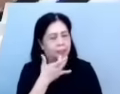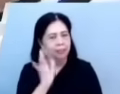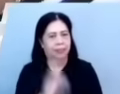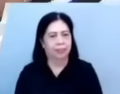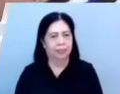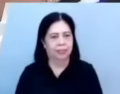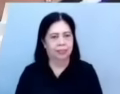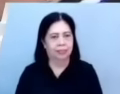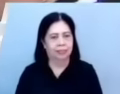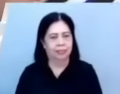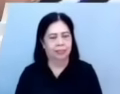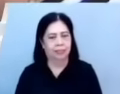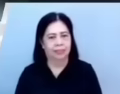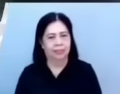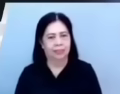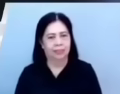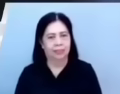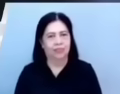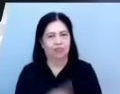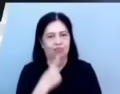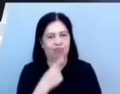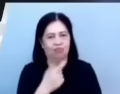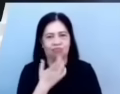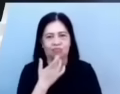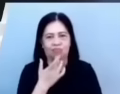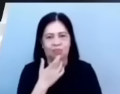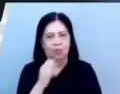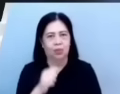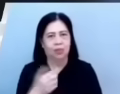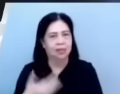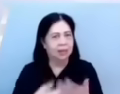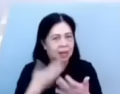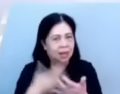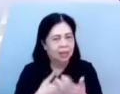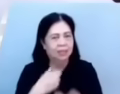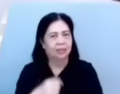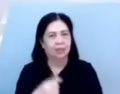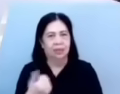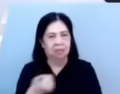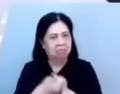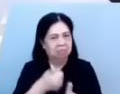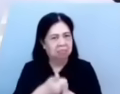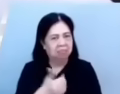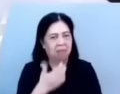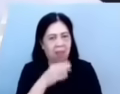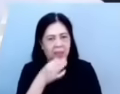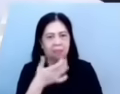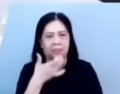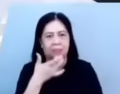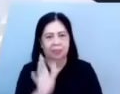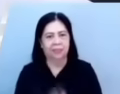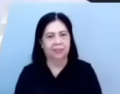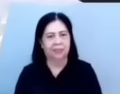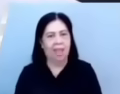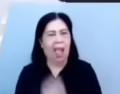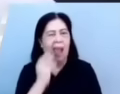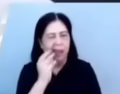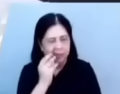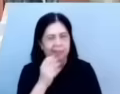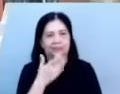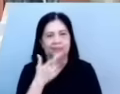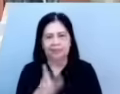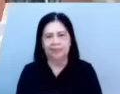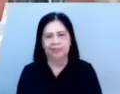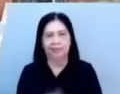Talagang ano siya sa panglasa mo. Pwede sa kanin, pwede pang papak. Ang sarap. Malutong na malutong. Bagong